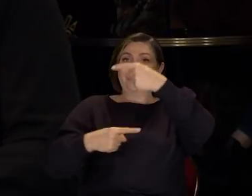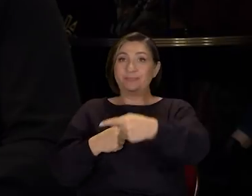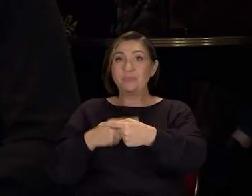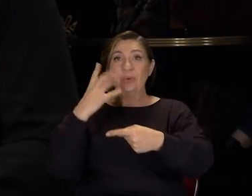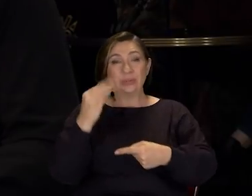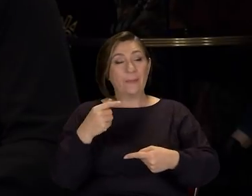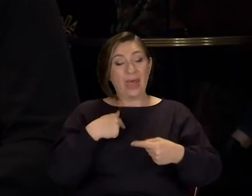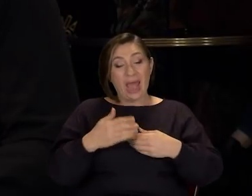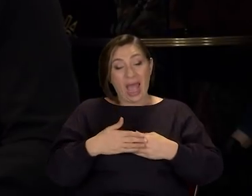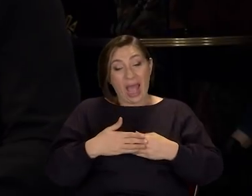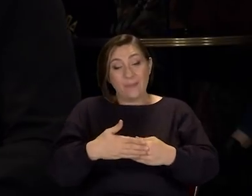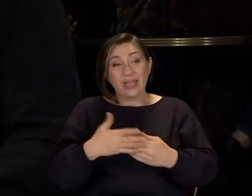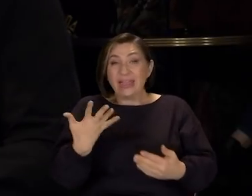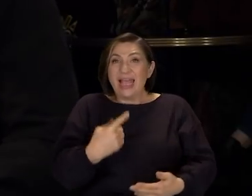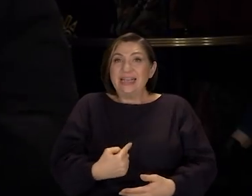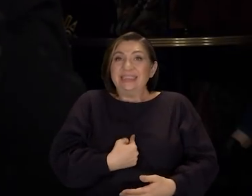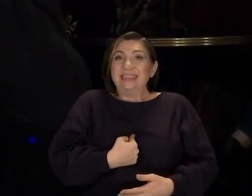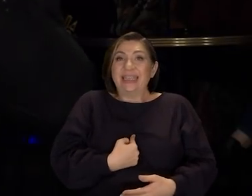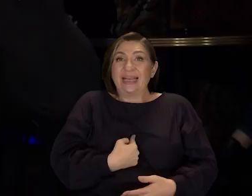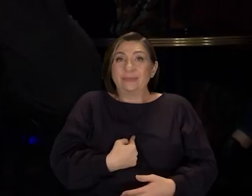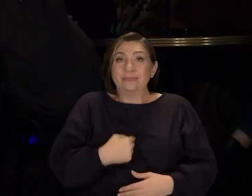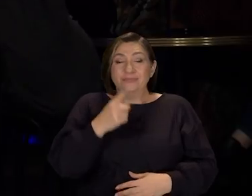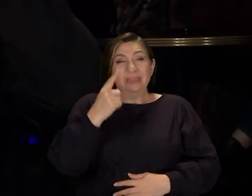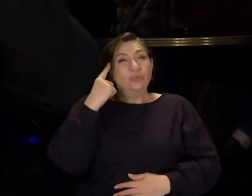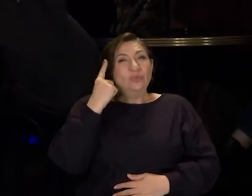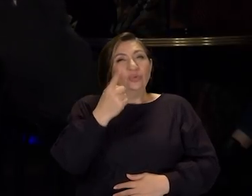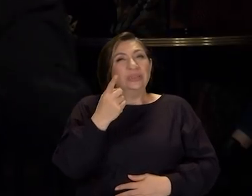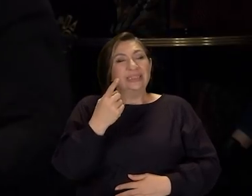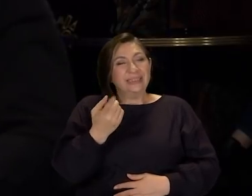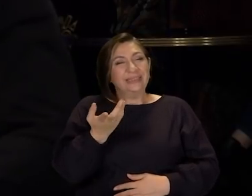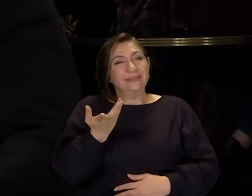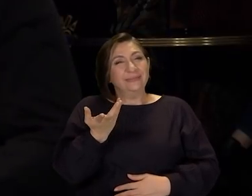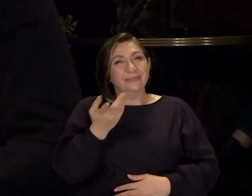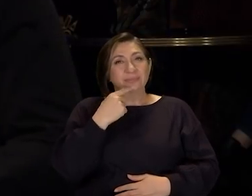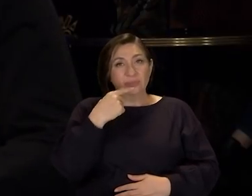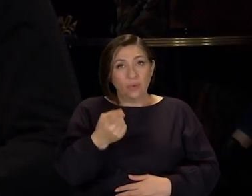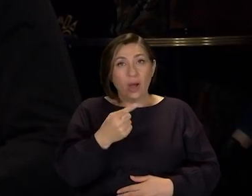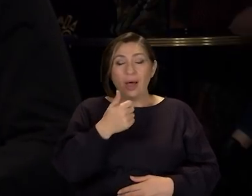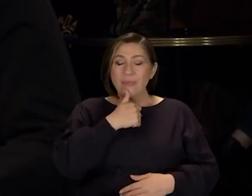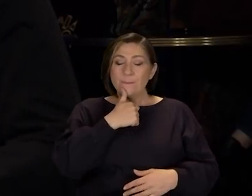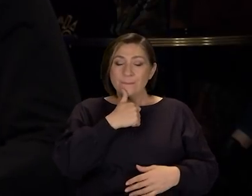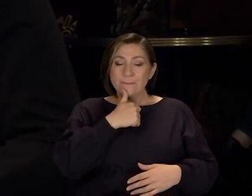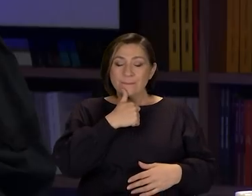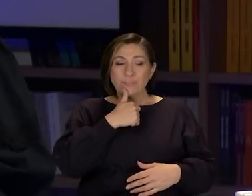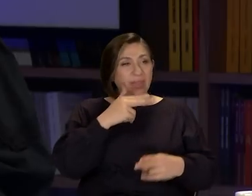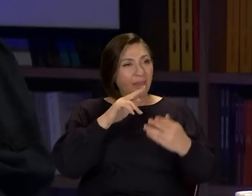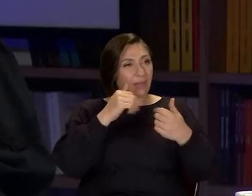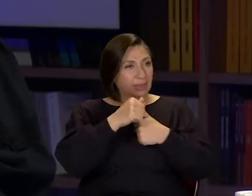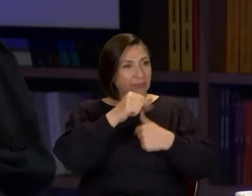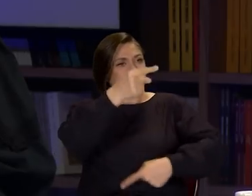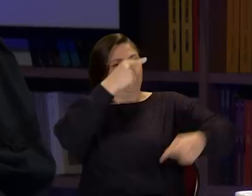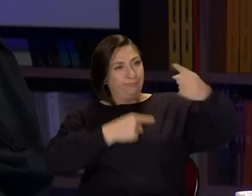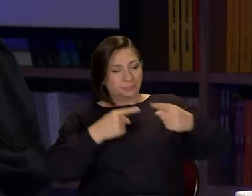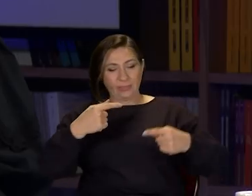kendini, ben hamileyken ne hissederdim, onu bir yaşat bize diyor. Ve adam karısının yerine